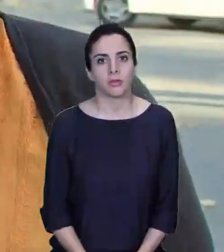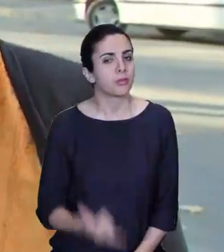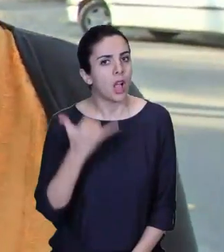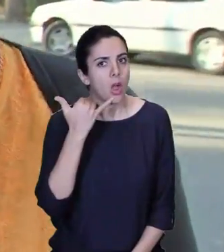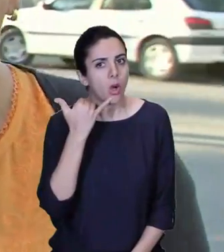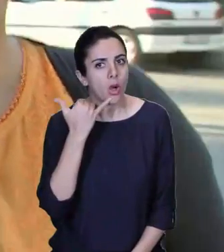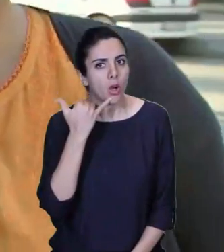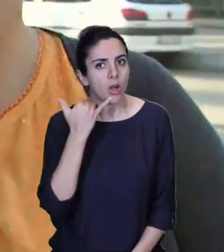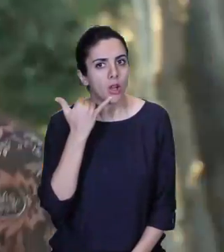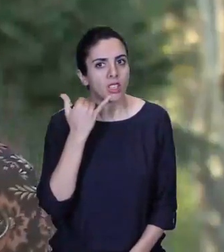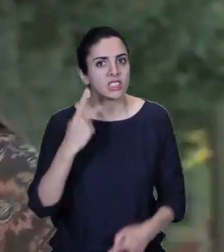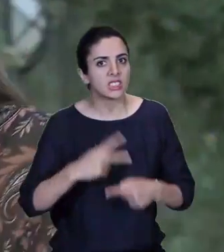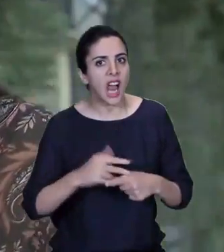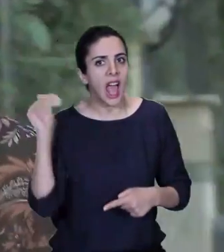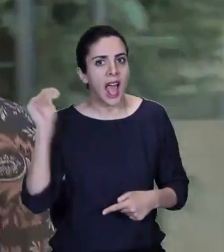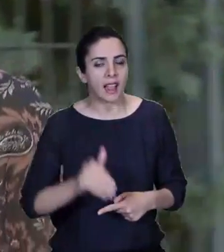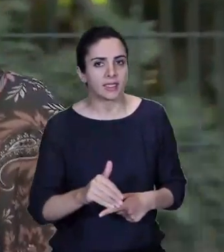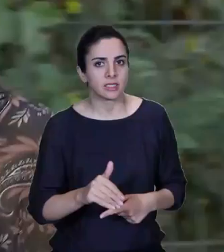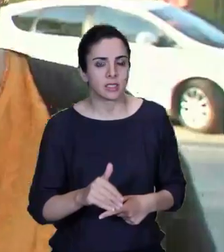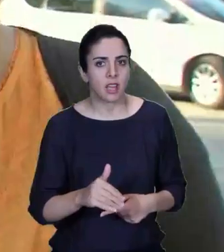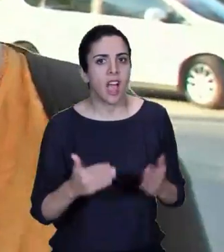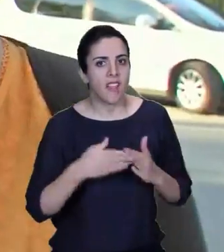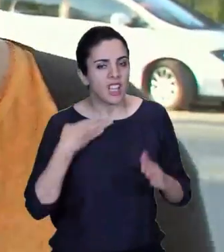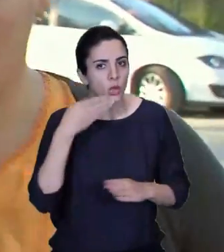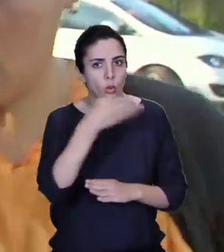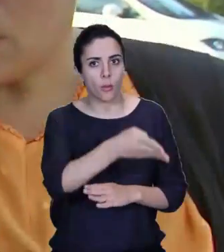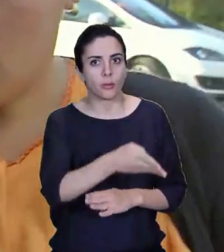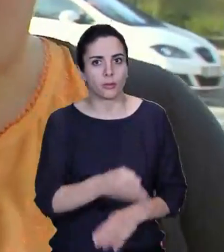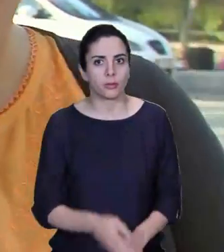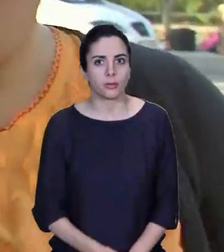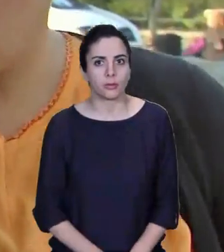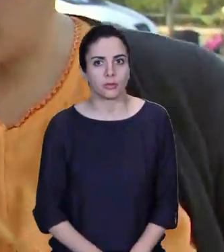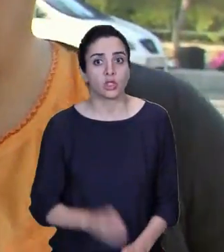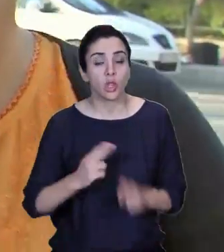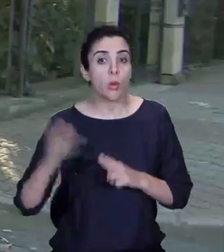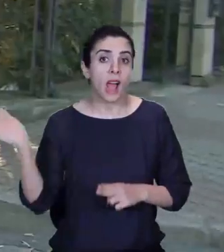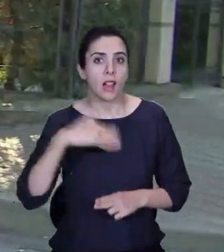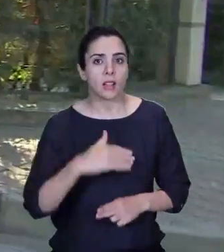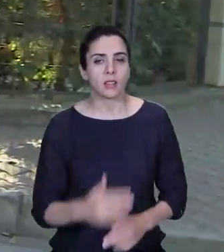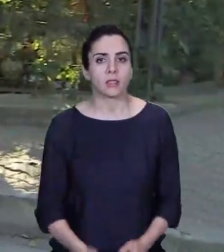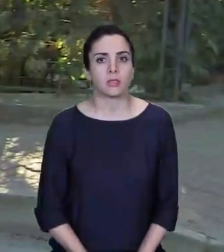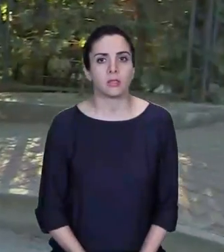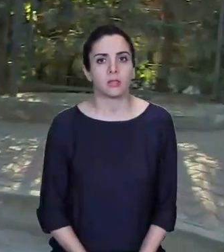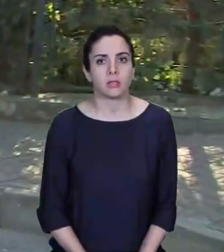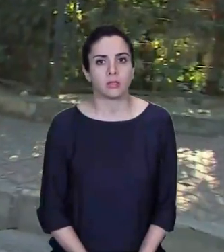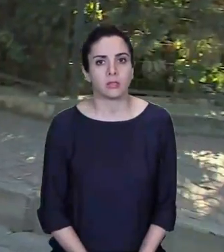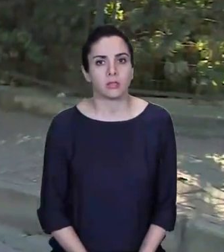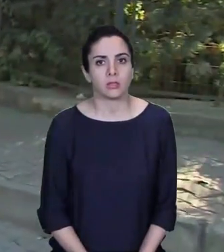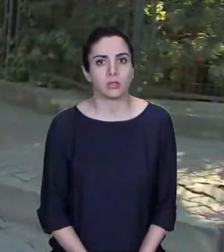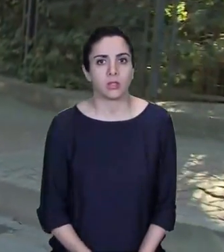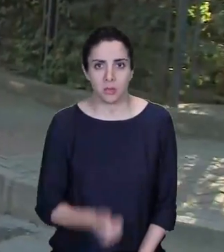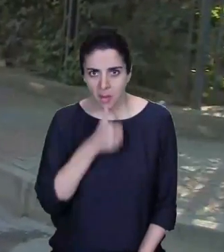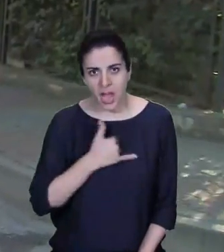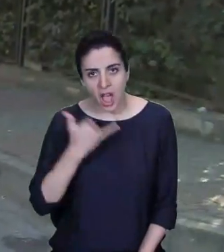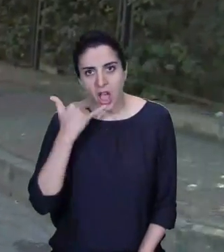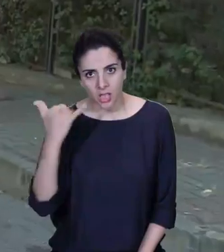Alo. Zehra geldi. Eve geçiyoruz. Sen de çabuk gel hadi. Babanı da